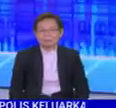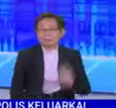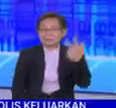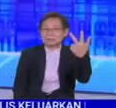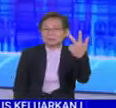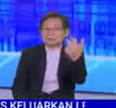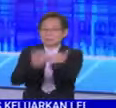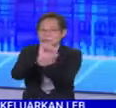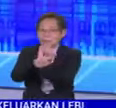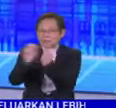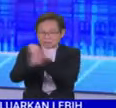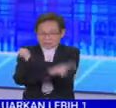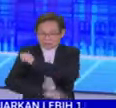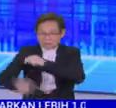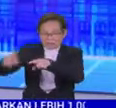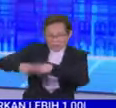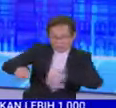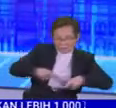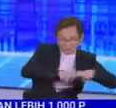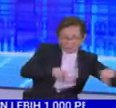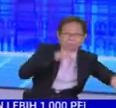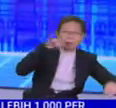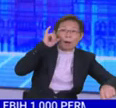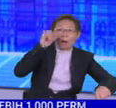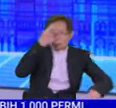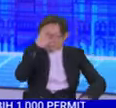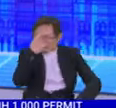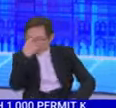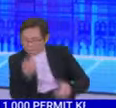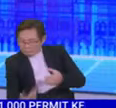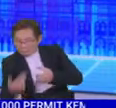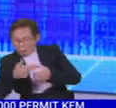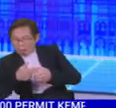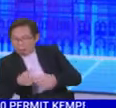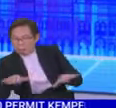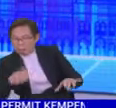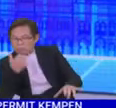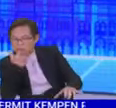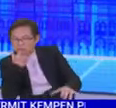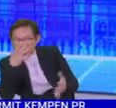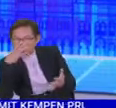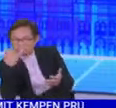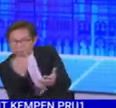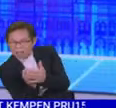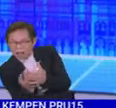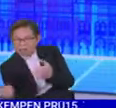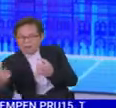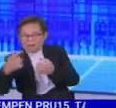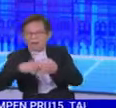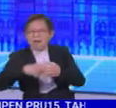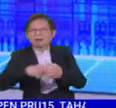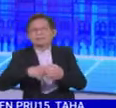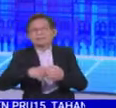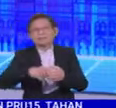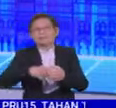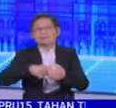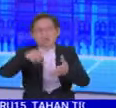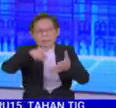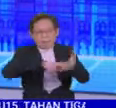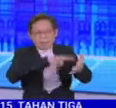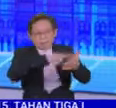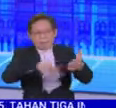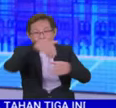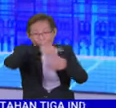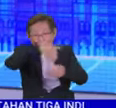3 ditahan di negeri berasingan semalam kerana disyaki terlibat salah laku dan jenayah berkaitan pilihan raya.